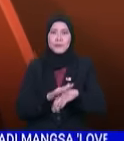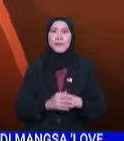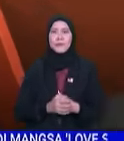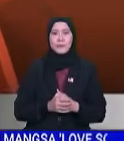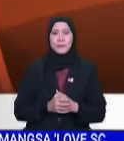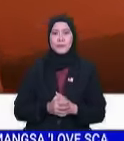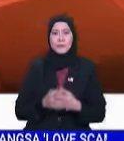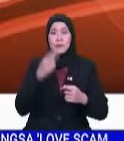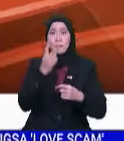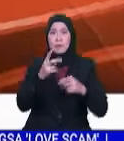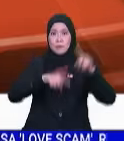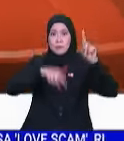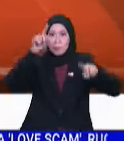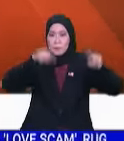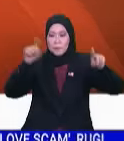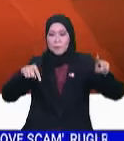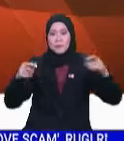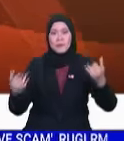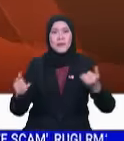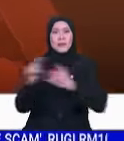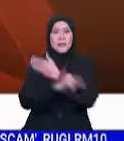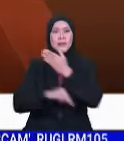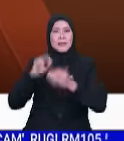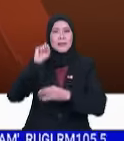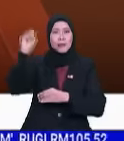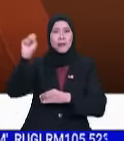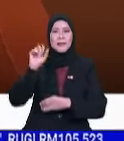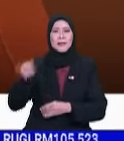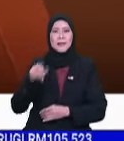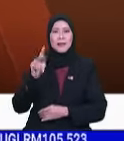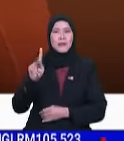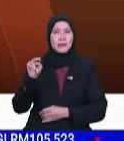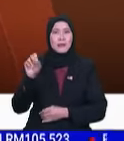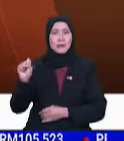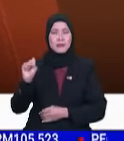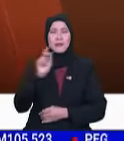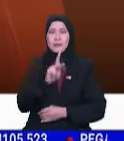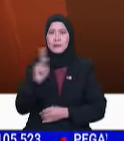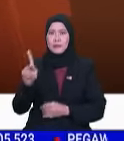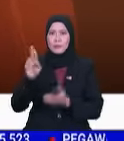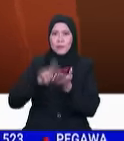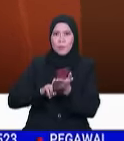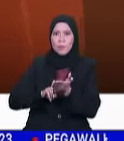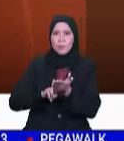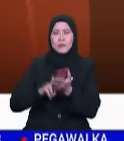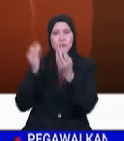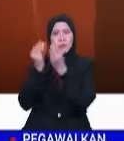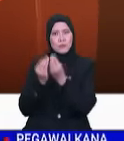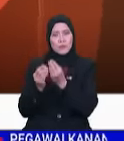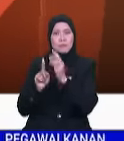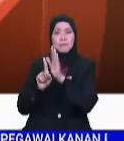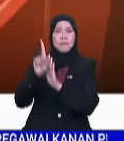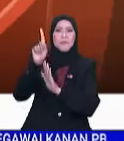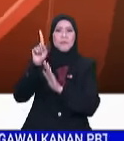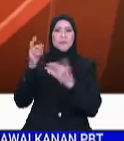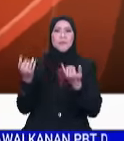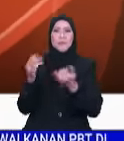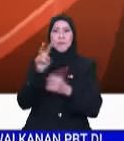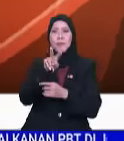Berdasarkan infografik Jabatan Kesihatan Negeri Sabah JKNS, Kota Kinabalu masih mencatatkan kes kumulatif tertinggi